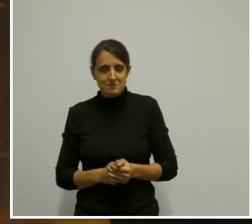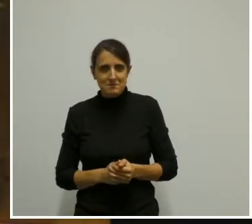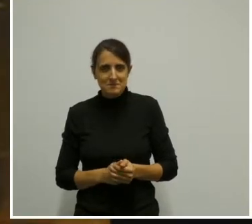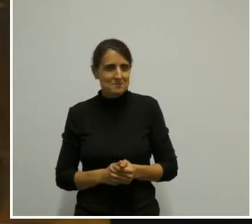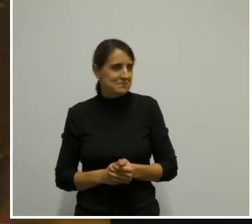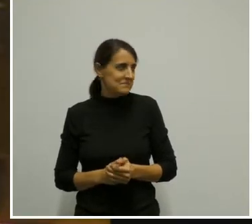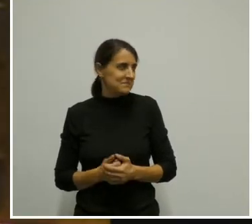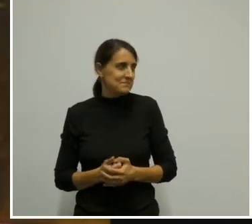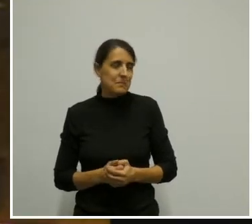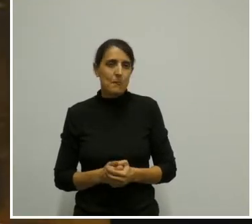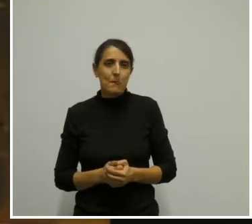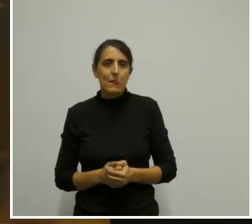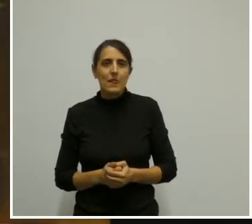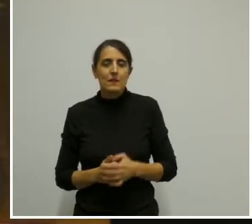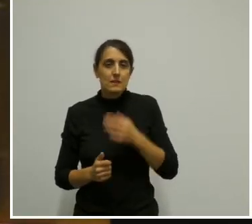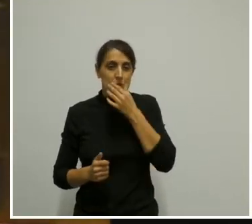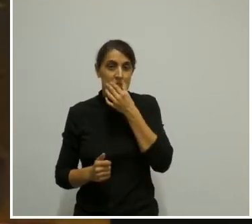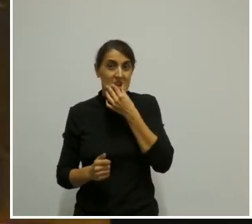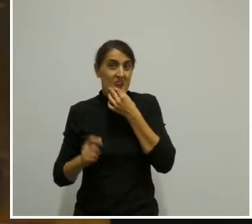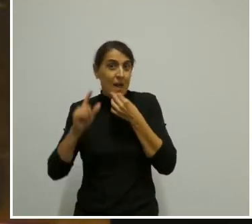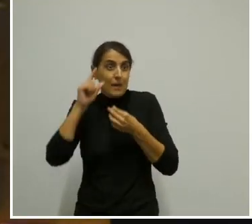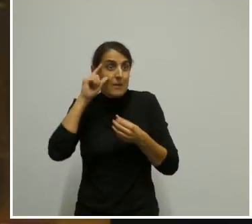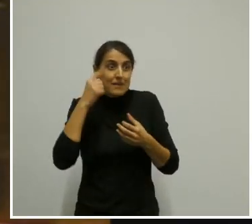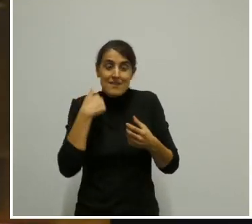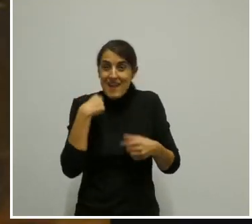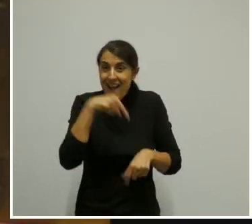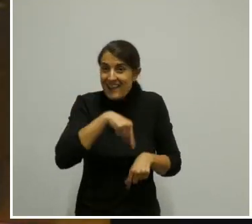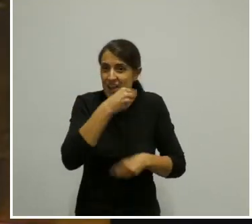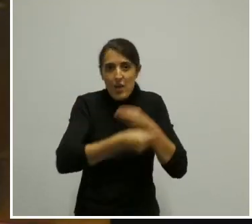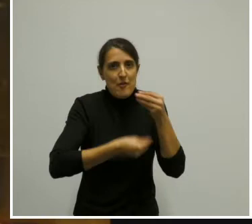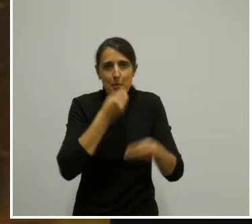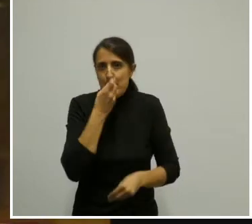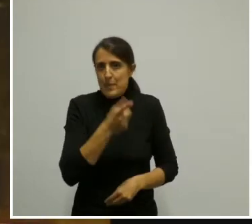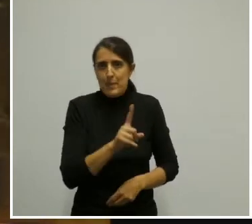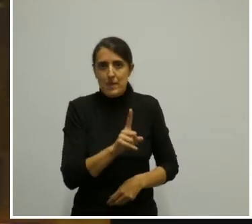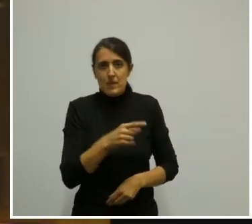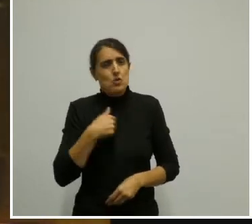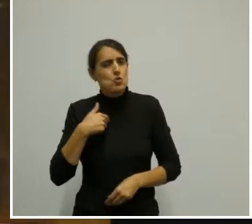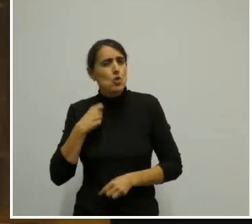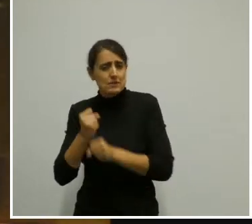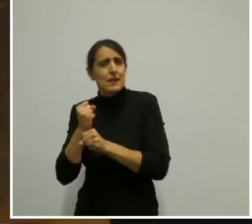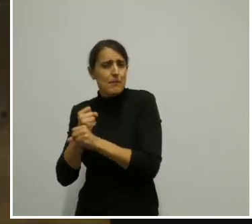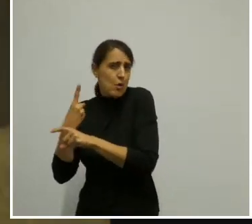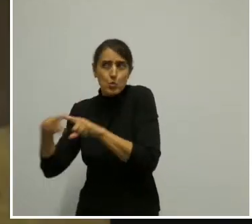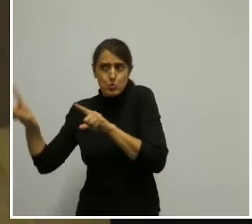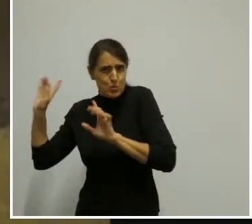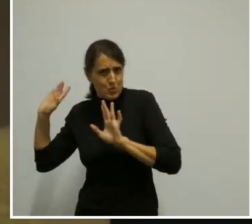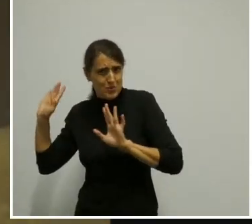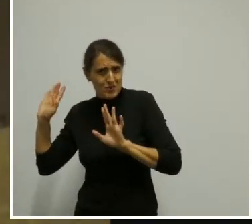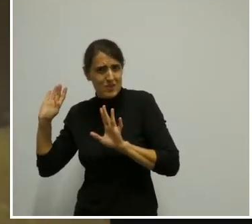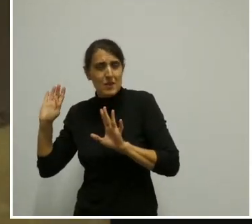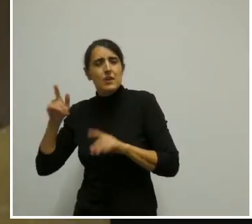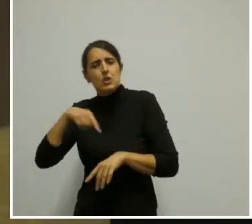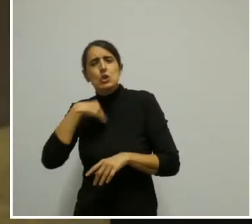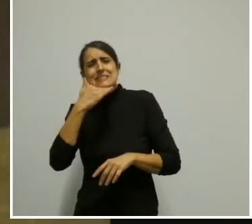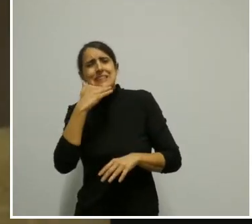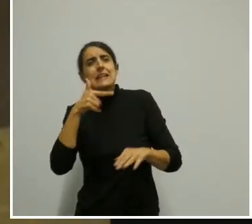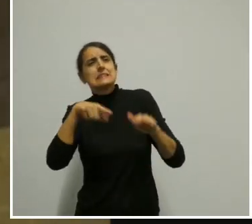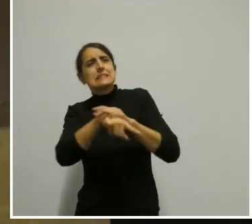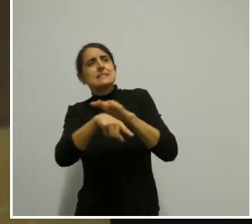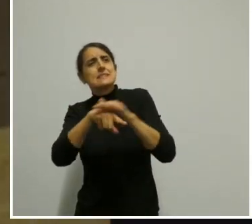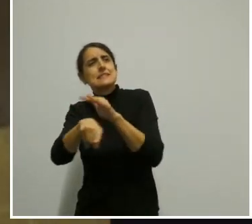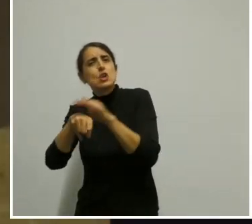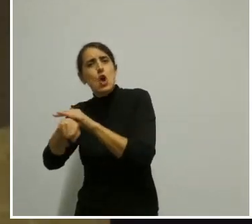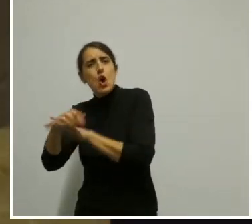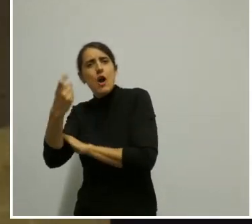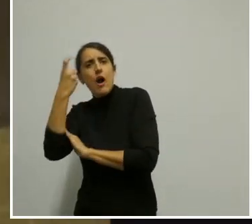Sí, sí, perquè... No em dieu que s'ha fet bé, perquè és que no s'ha fet bé. I jo no em dedico a això, vull dir que jo entenc que teniu moltes dificultats i que gestionar tot aquest alumnat i tota